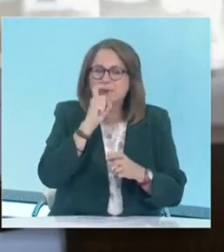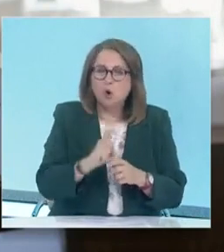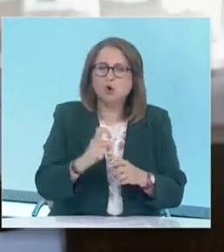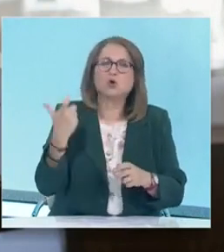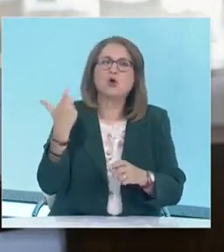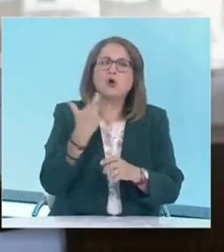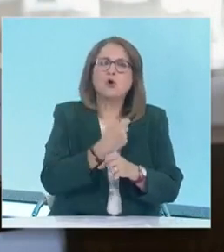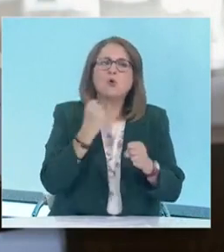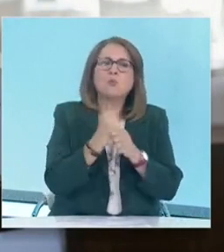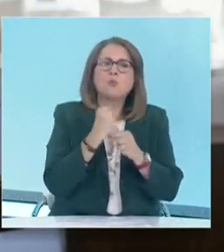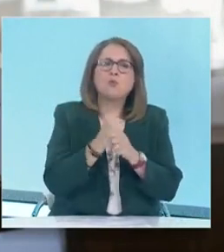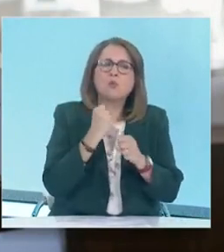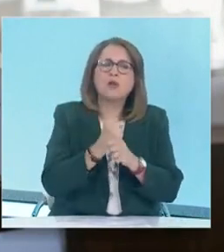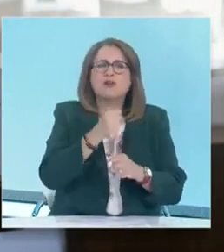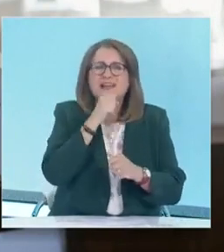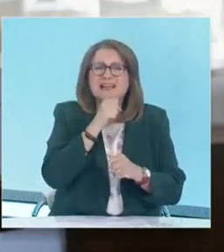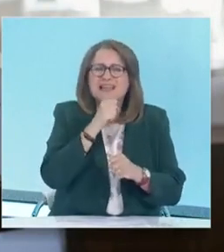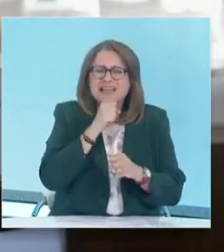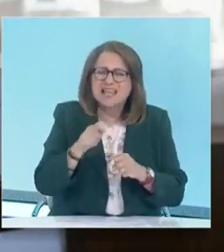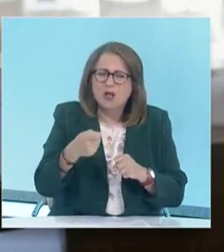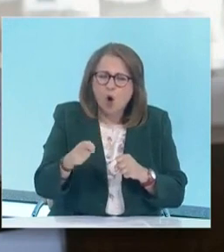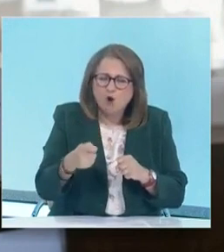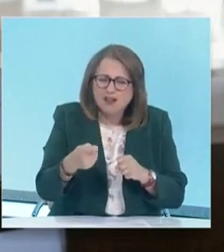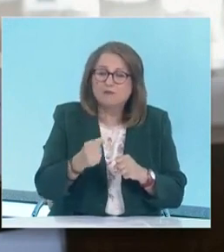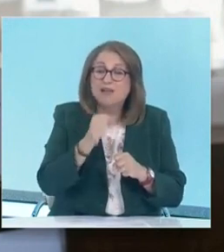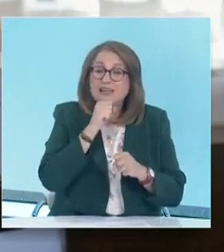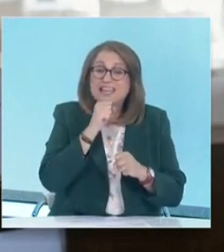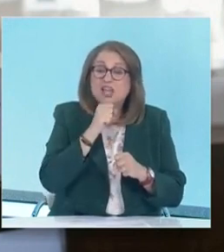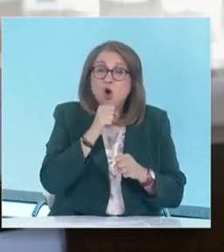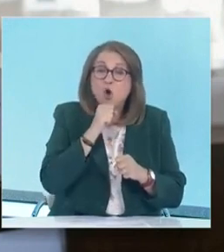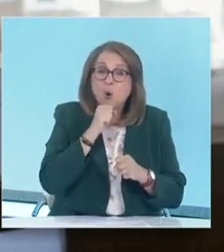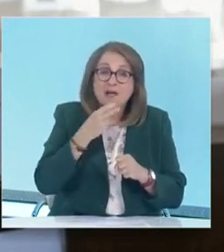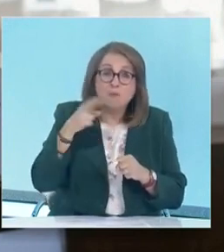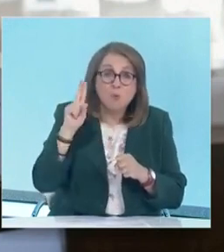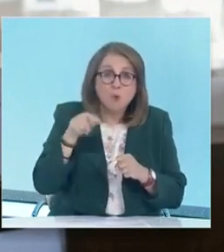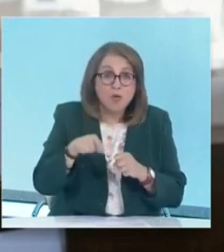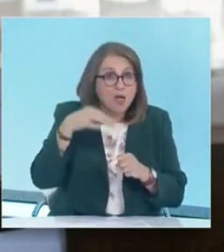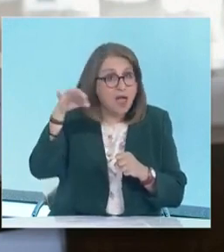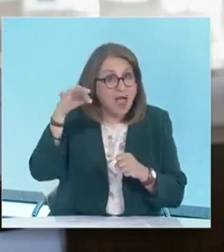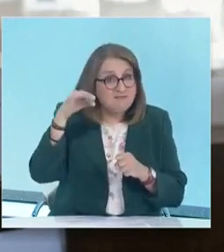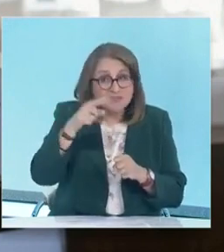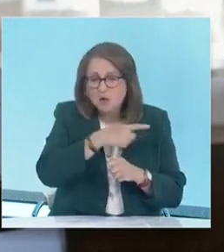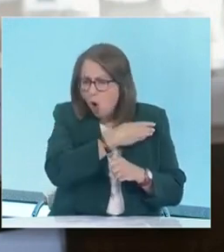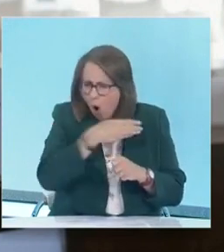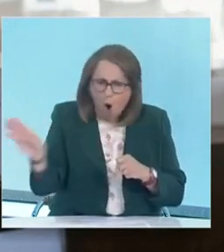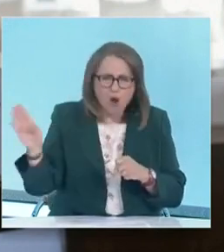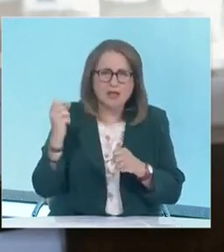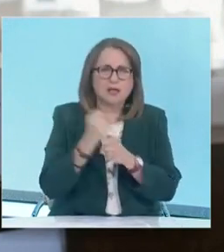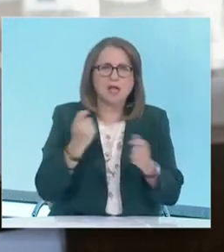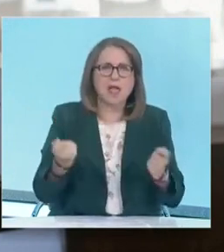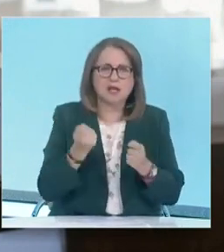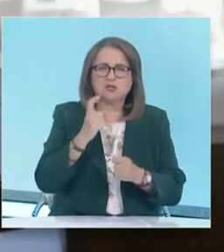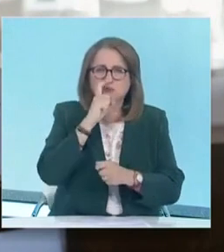az oltást az idős ápolásban dolgozók számára. Akik ezt nem teszik meg, azokat augusztus 16-ától felmentik a munkavégzés